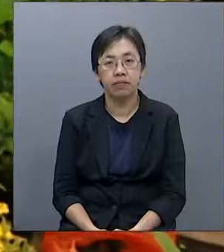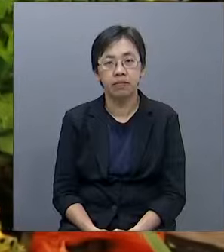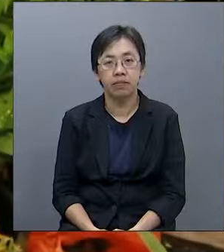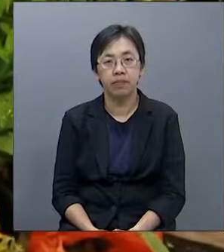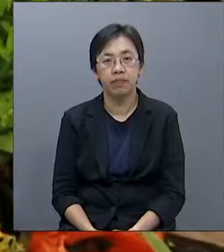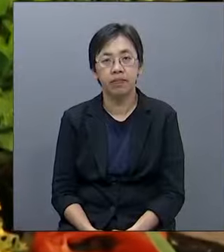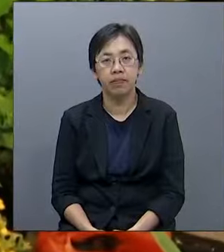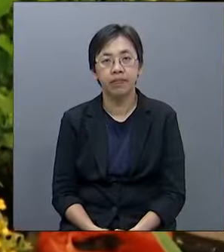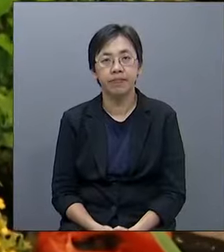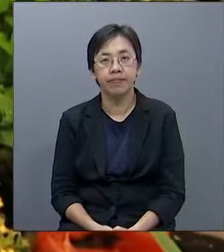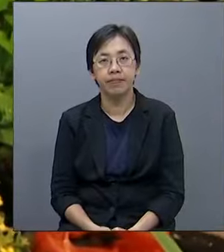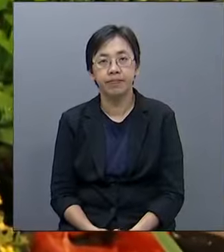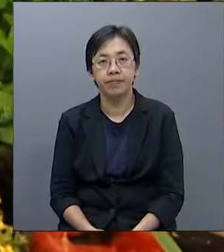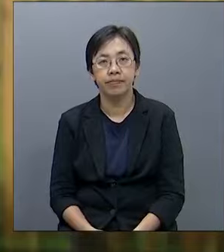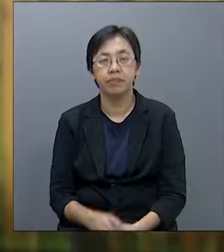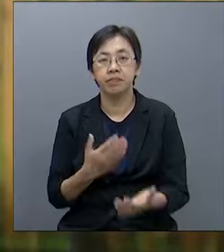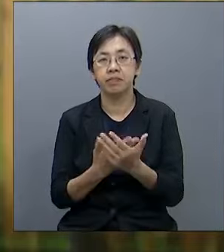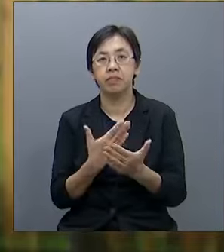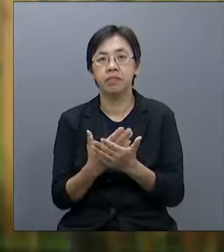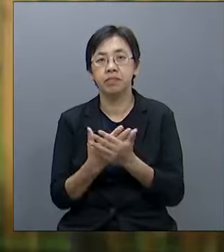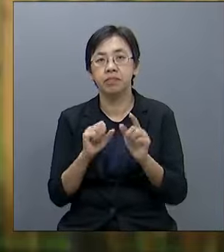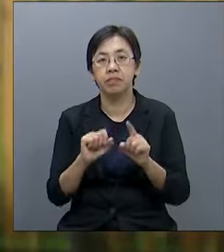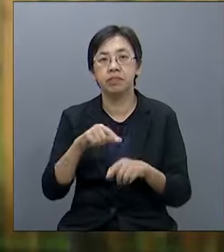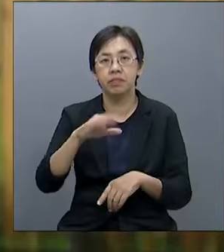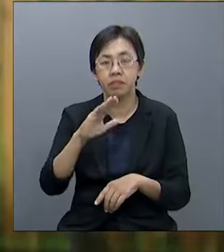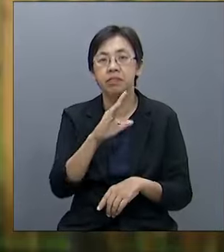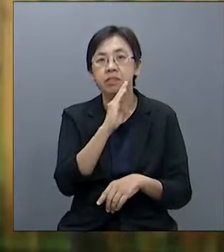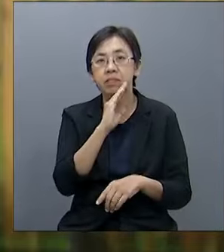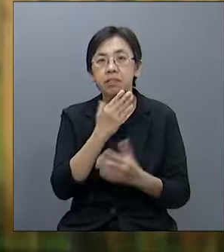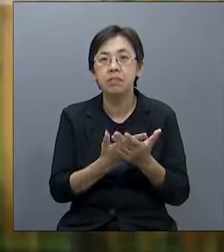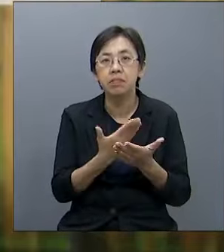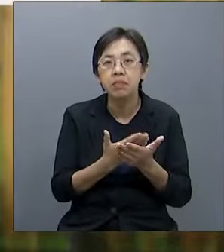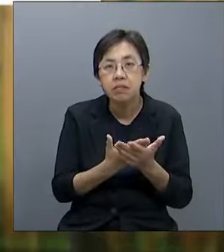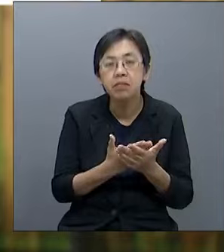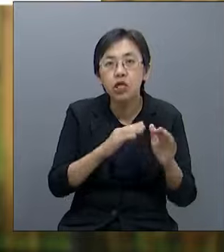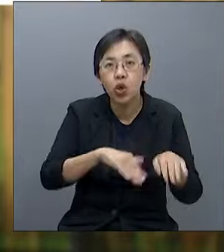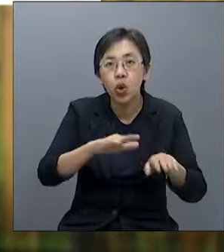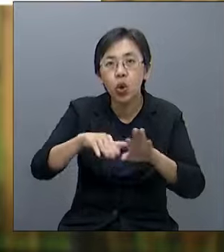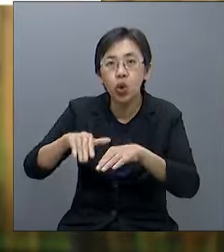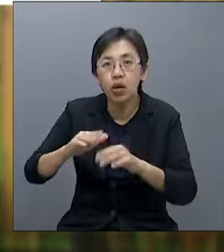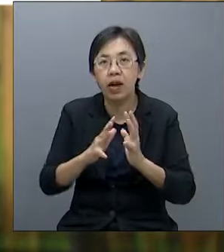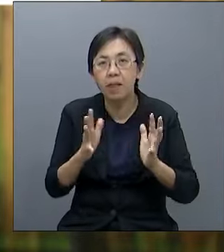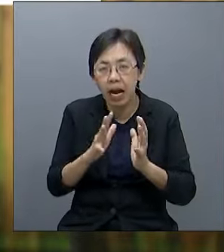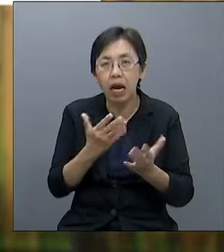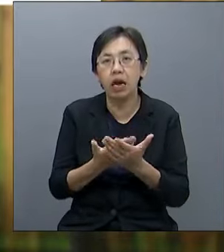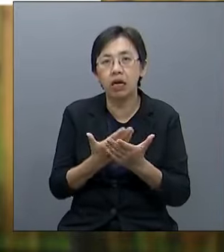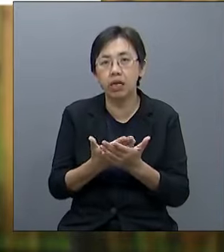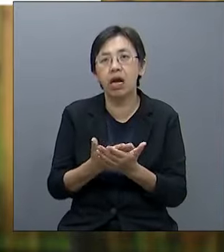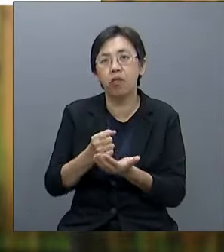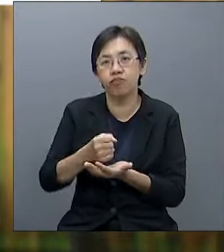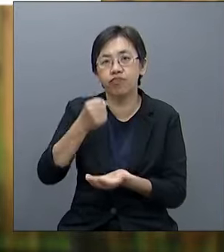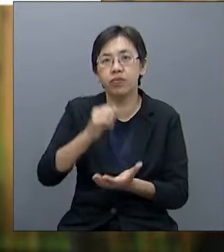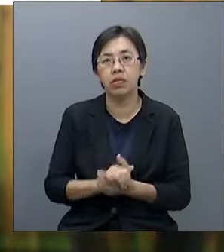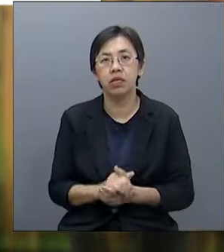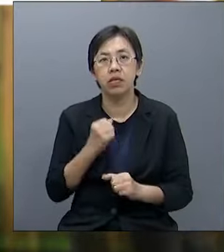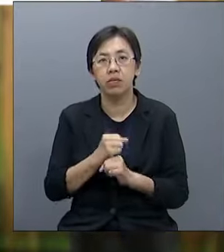ไม่ได้น้อยเลยนะคะหลายแสนล้านเวลาเราทำงานในพื้นที่เนี่ยตำบลสุขภาวะถ้าใครจะมาทำงานกสอหลอกสอสอเนี่ยค่ะเ